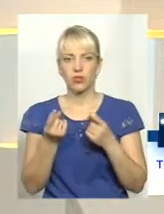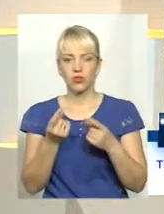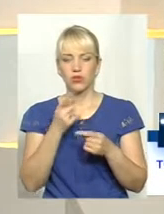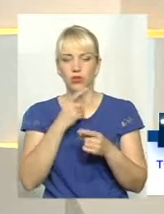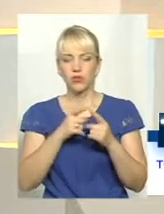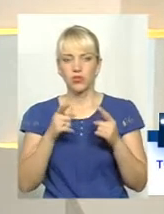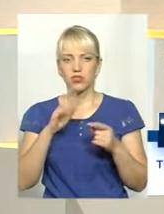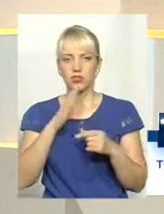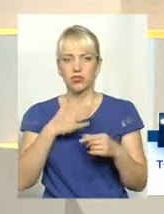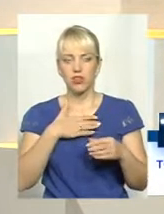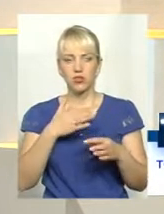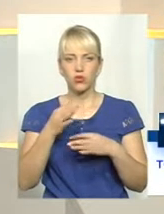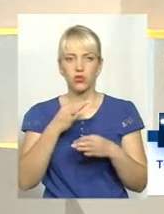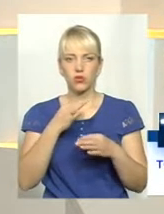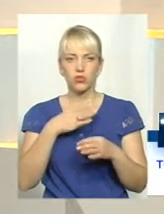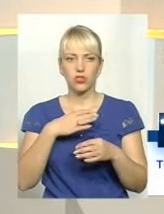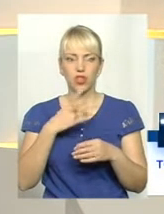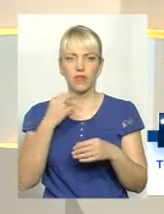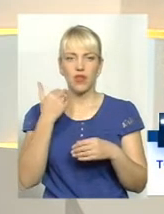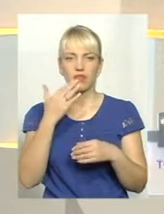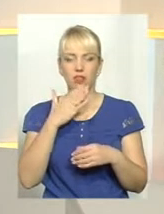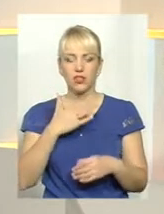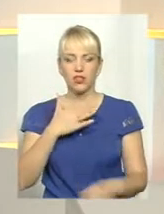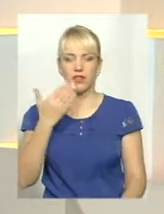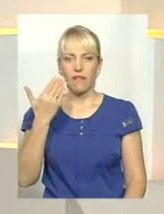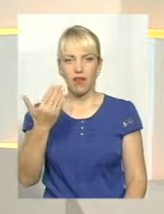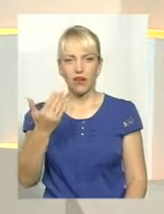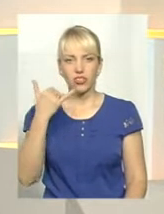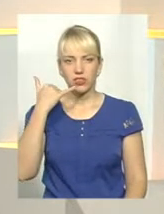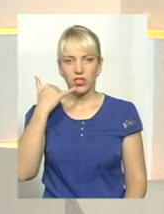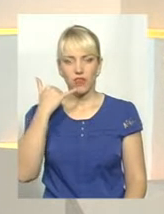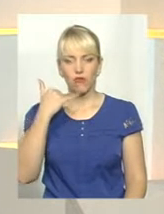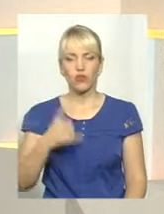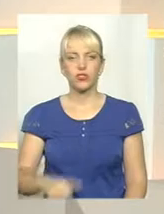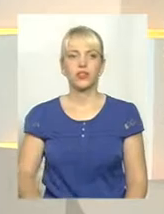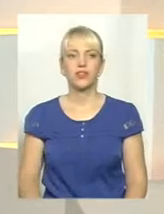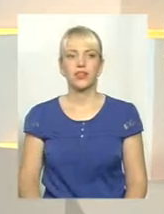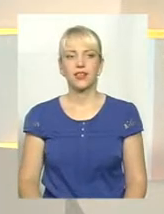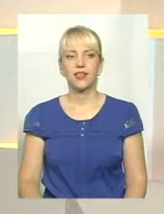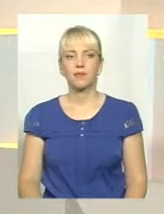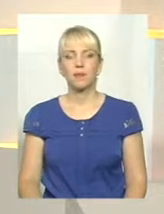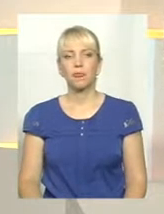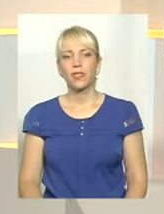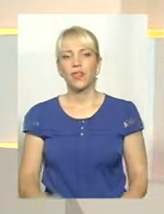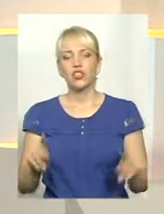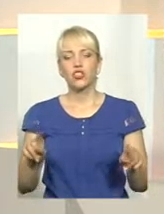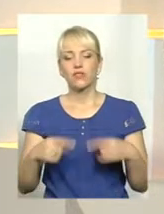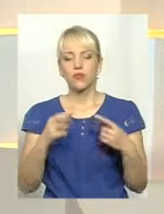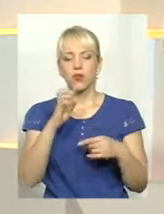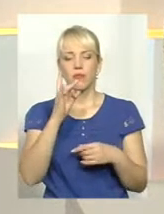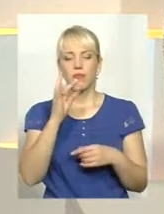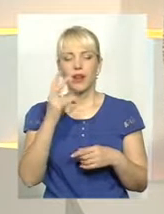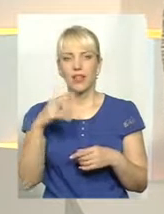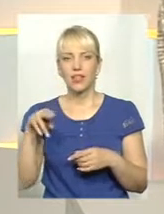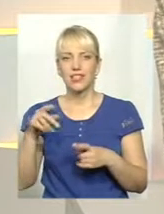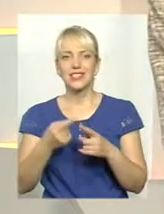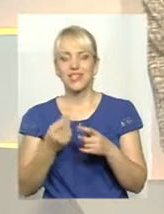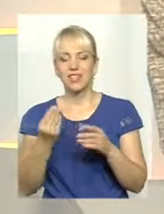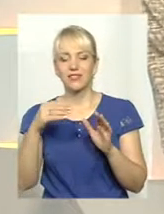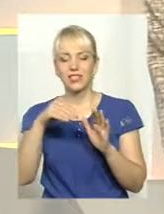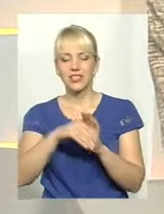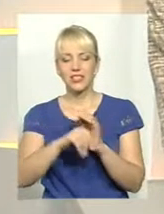61-90-60, 61-90-60 – телефон прямого ефіру. Якщо у вас є запитання або ж міркування із зазначеної теми,